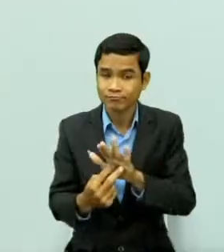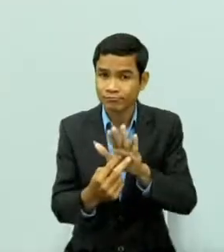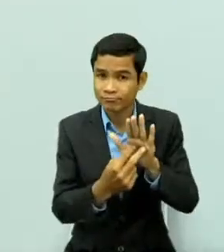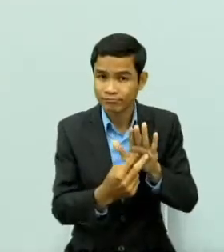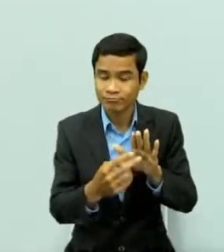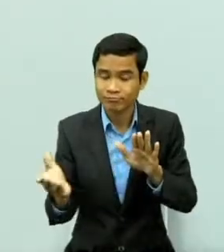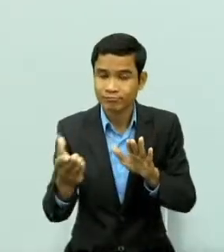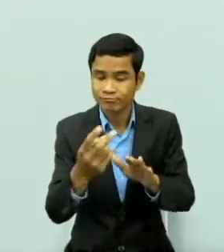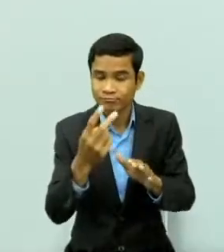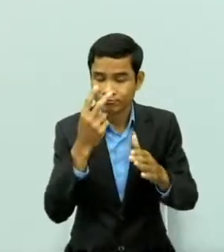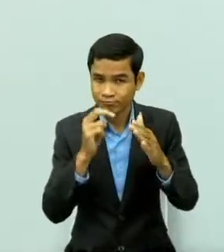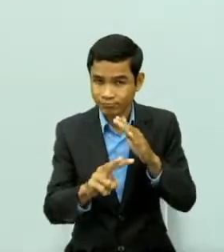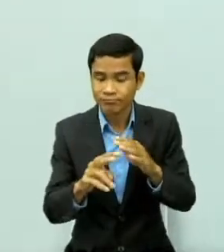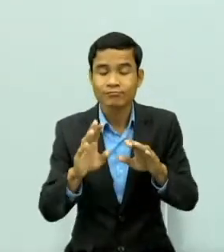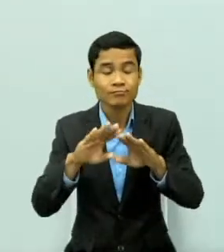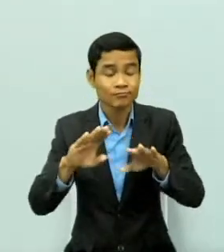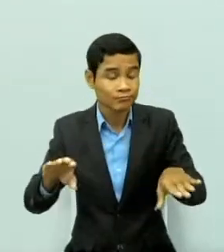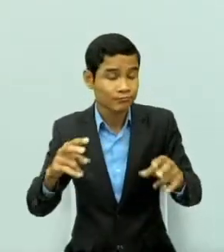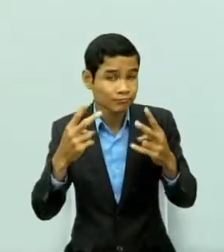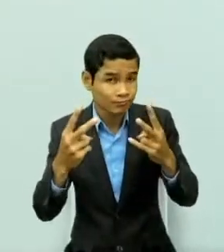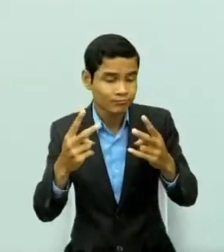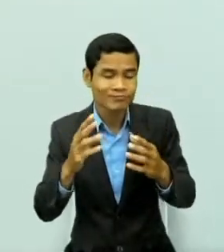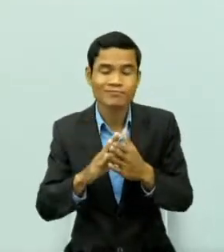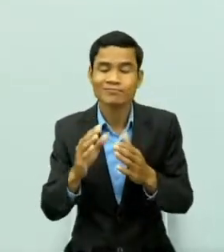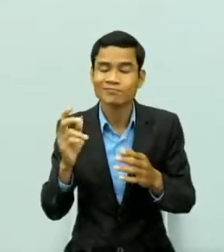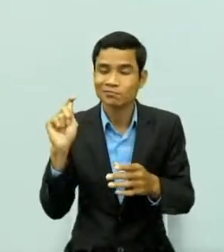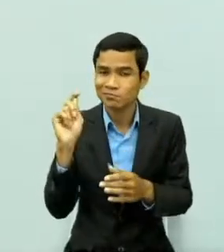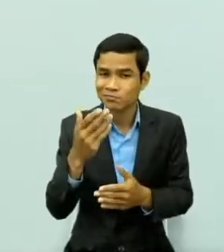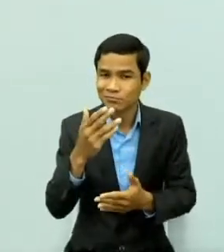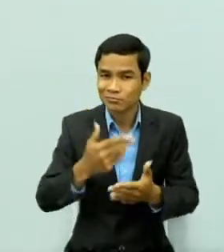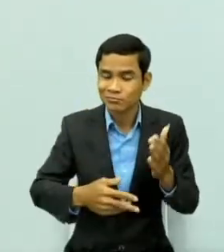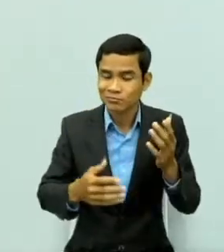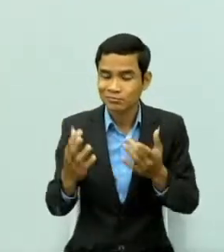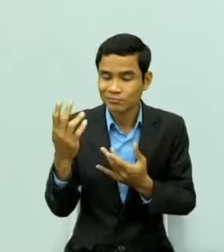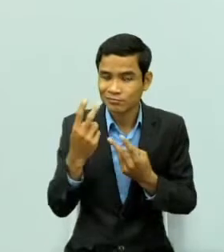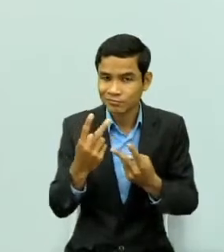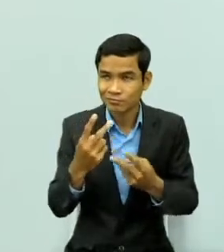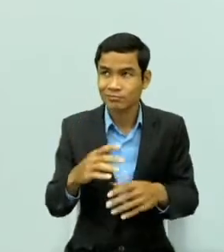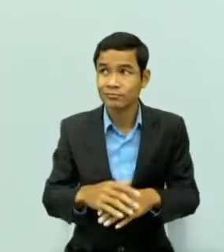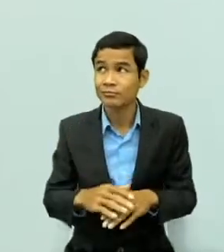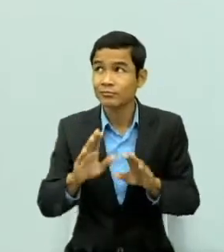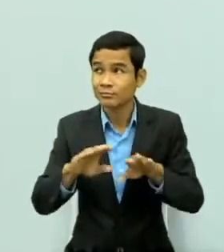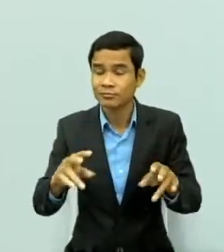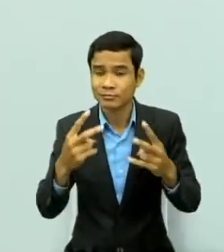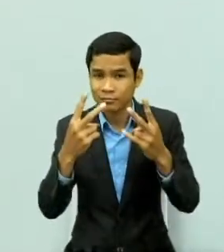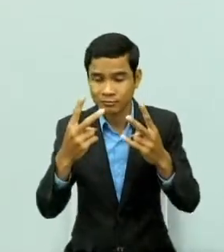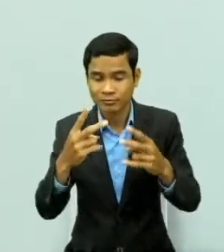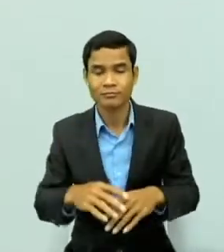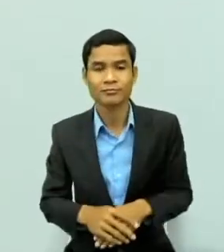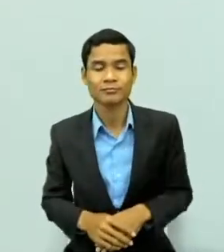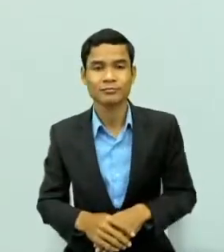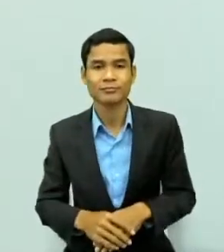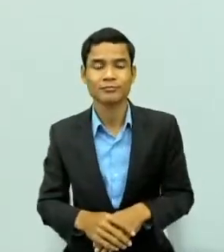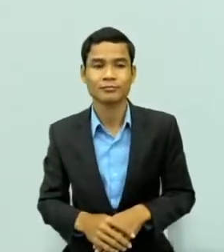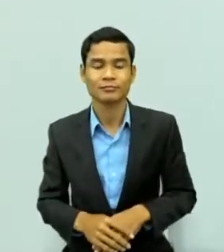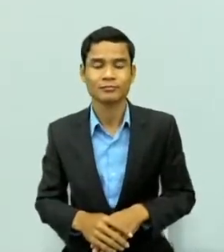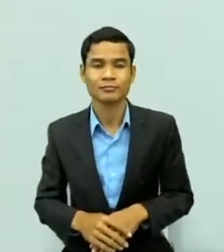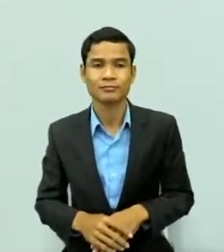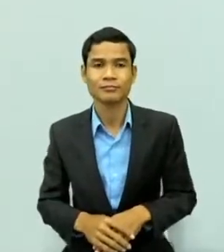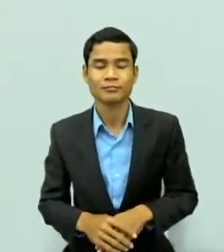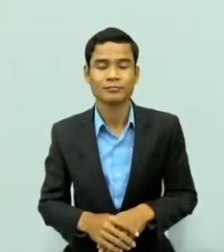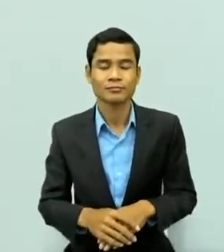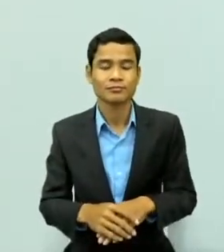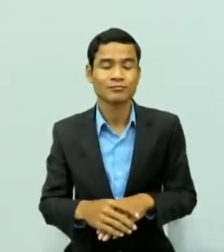នចាកូនចាំទូសទាយមើលតើជារូបអ្វីណាចាឥឡូវកូនមើលទាំងអស់គ្នា